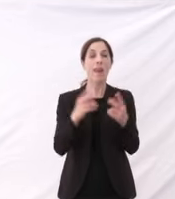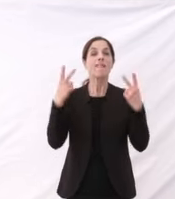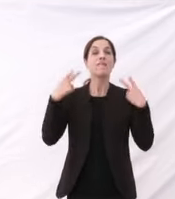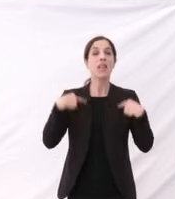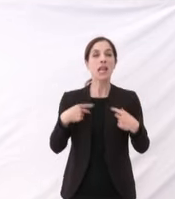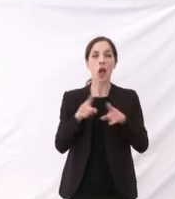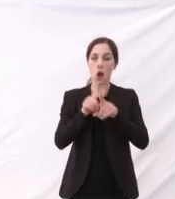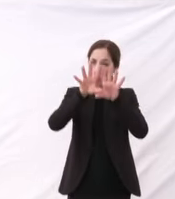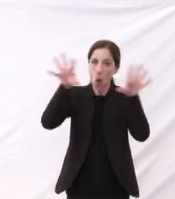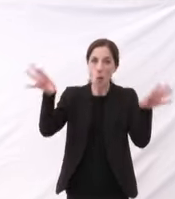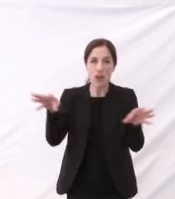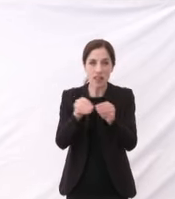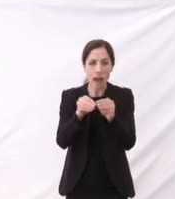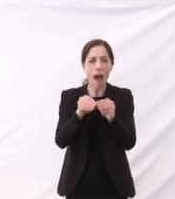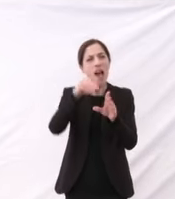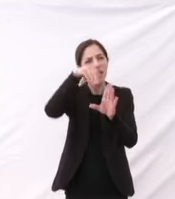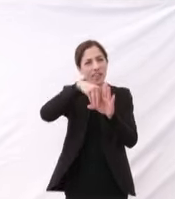diversità.